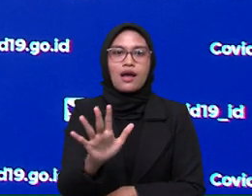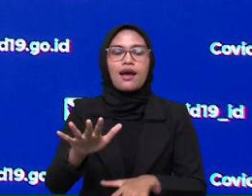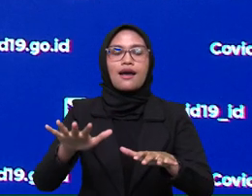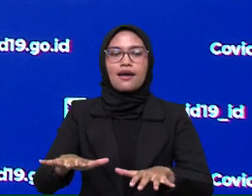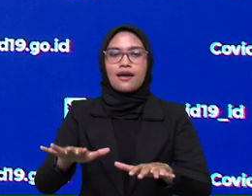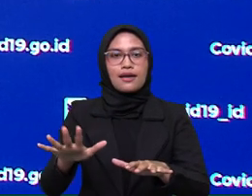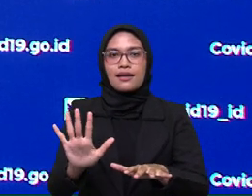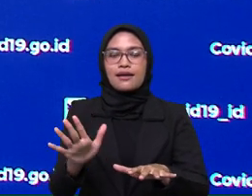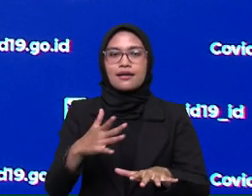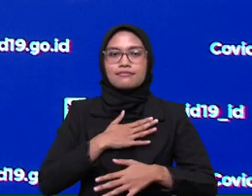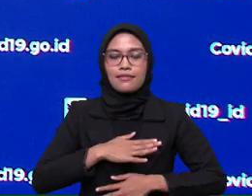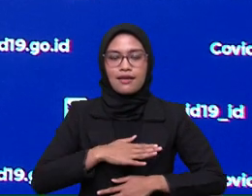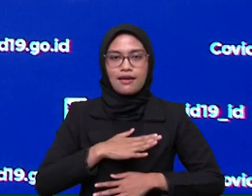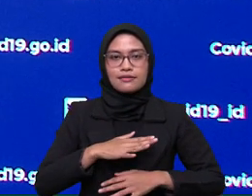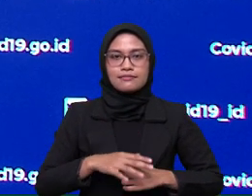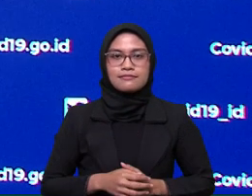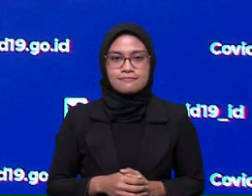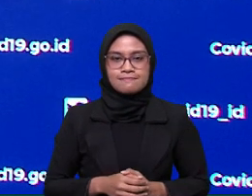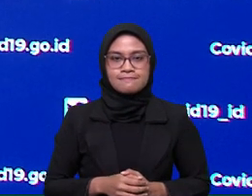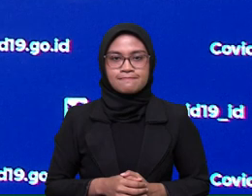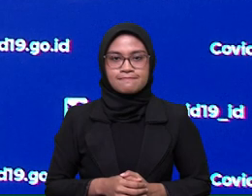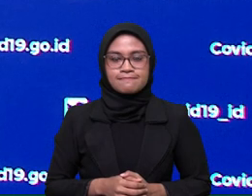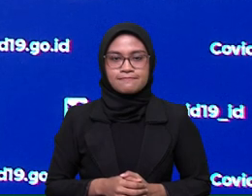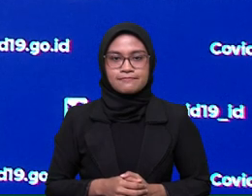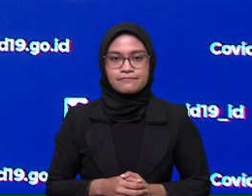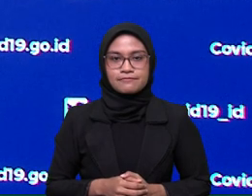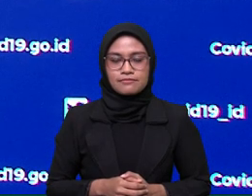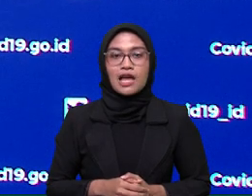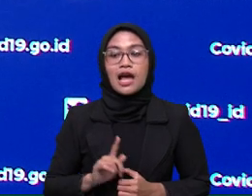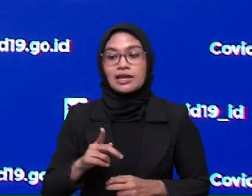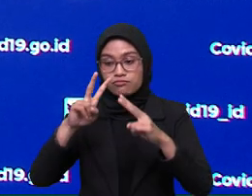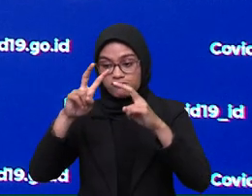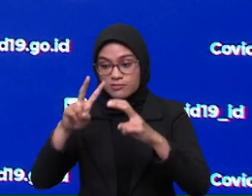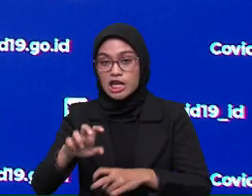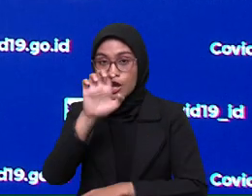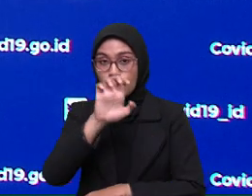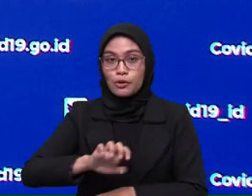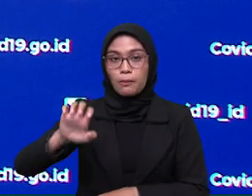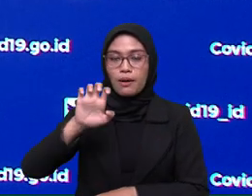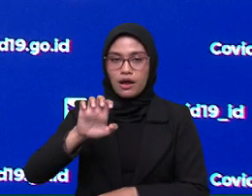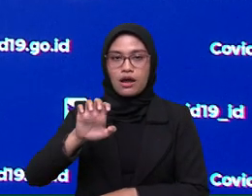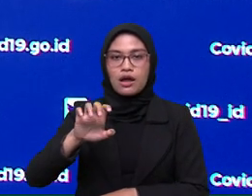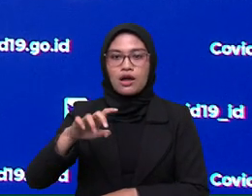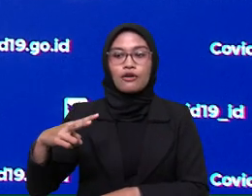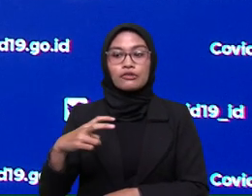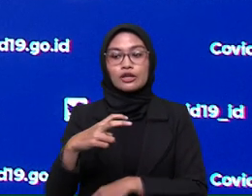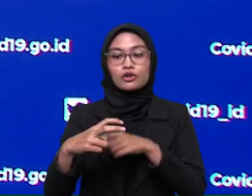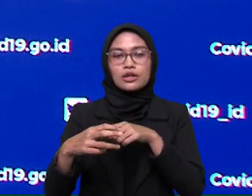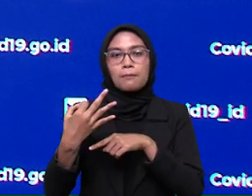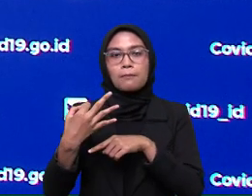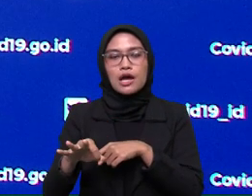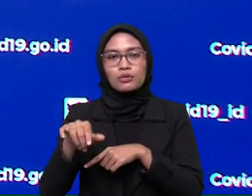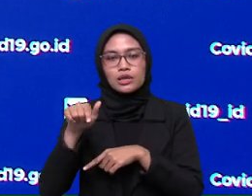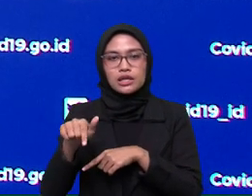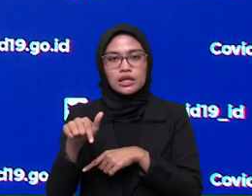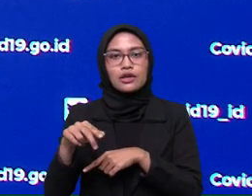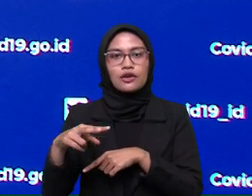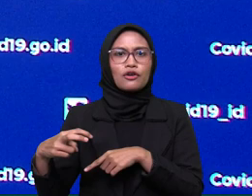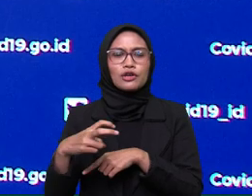lain selain itu menurut studi awal di Eropa varian-varian baru ini mengalami perubahan karakteristik